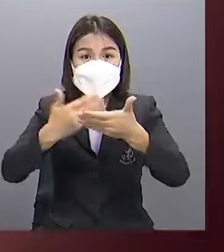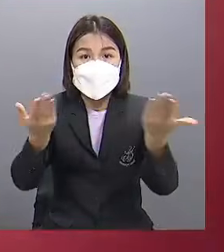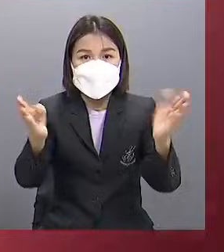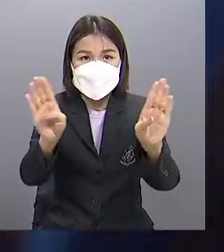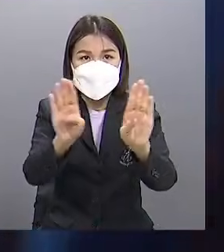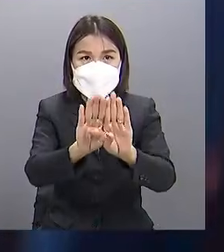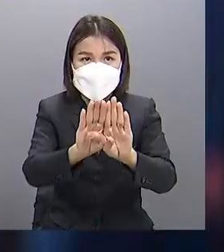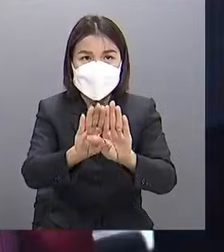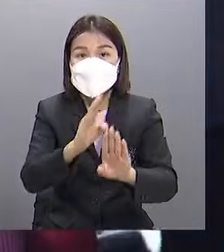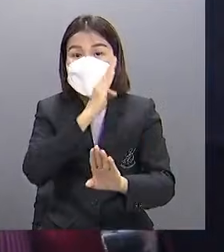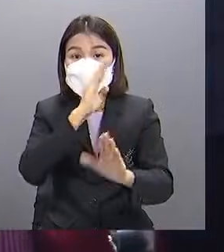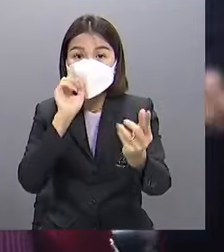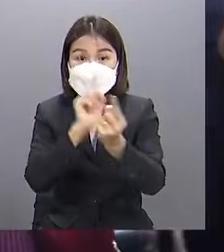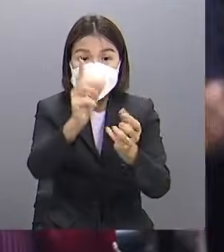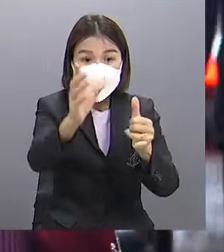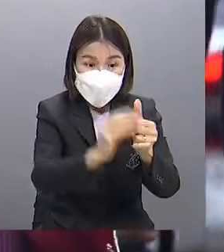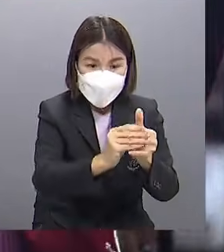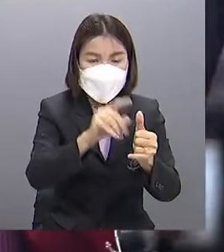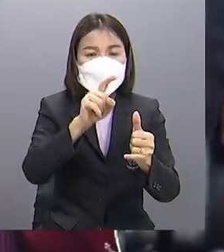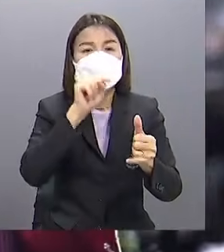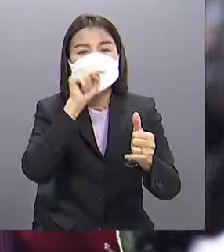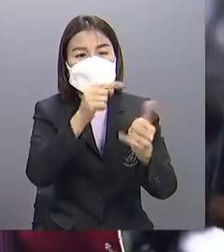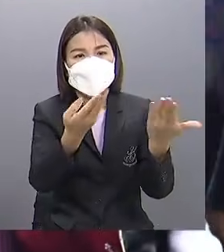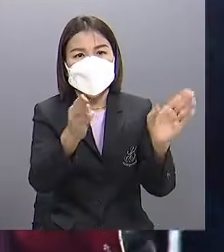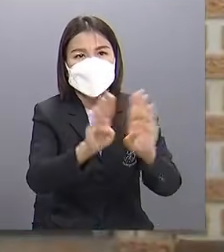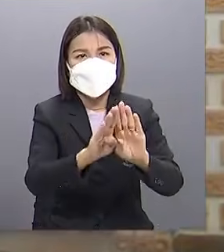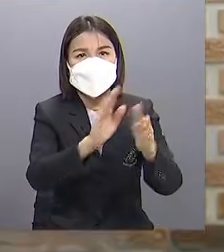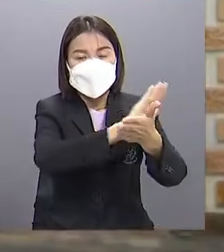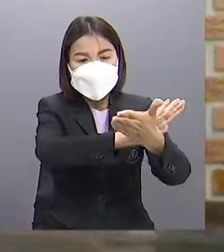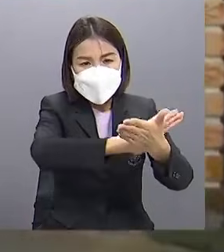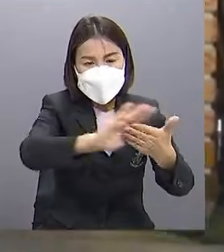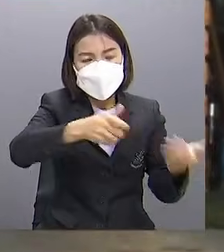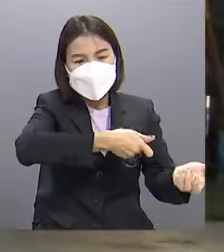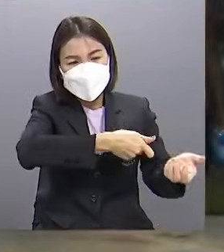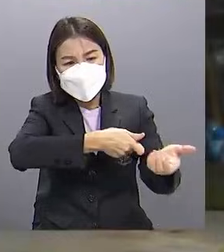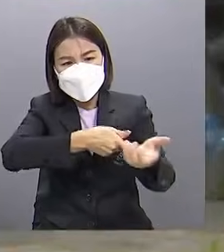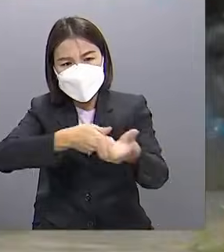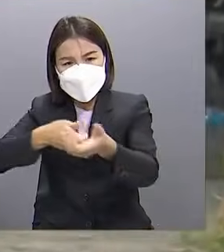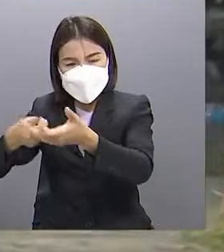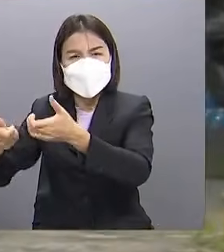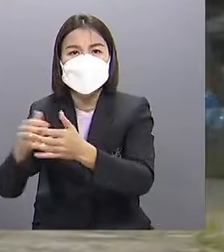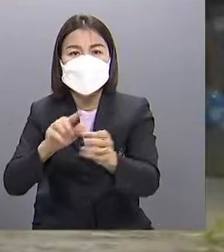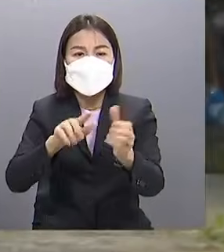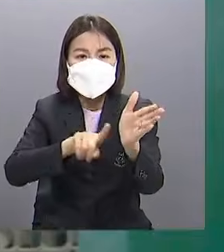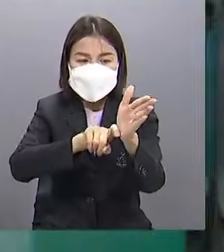เชื้อโควิด-19 เพื่อทำความสะอาดและฉีดพ่นแอลกอฮอล์ฆ่าเชื้อ